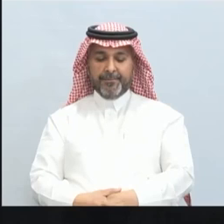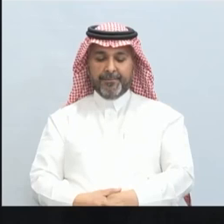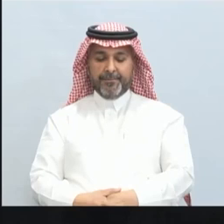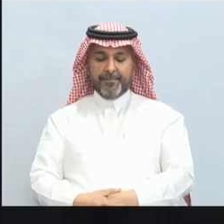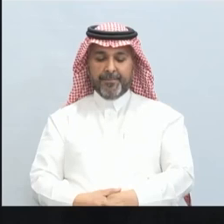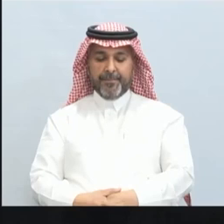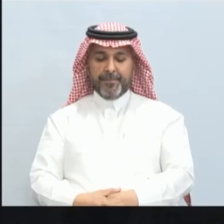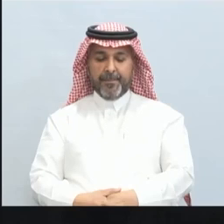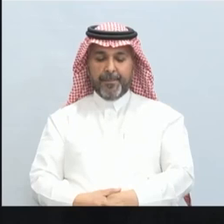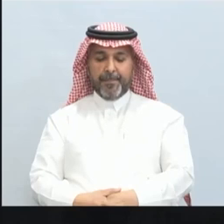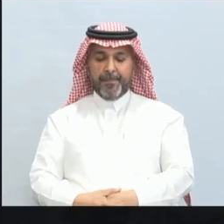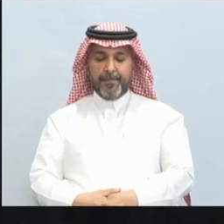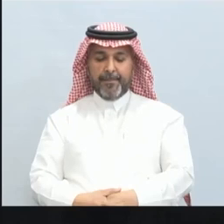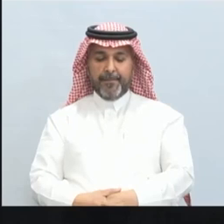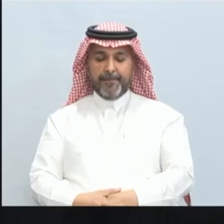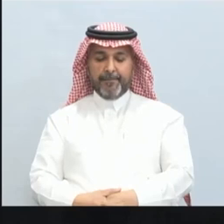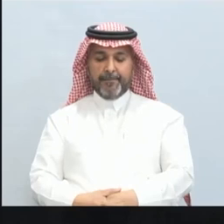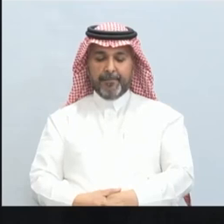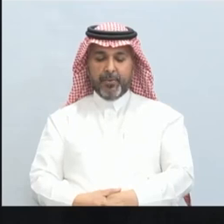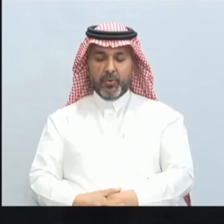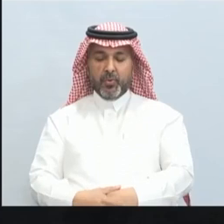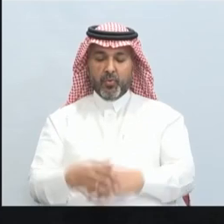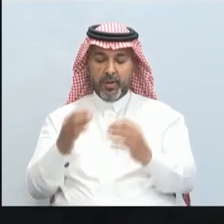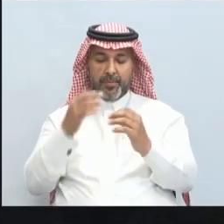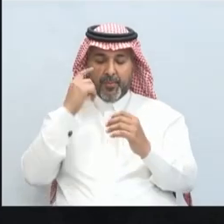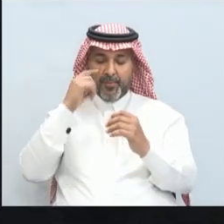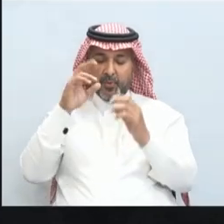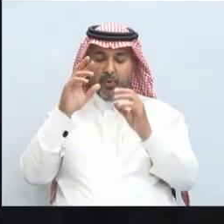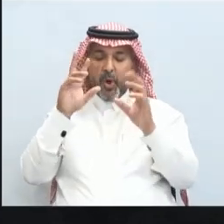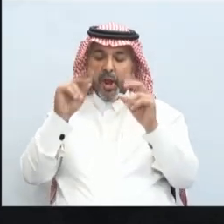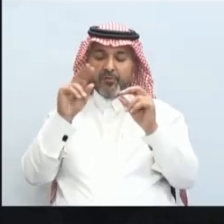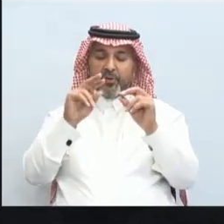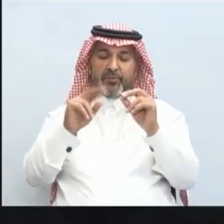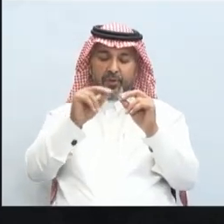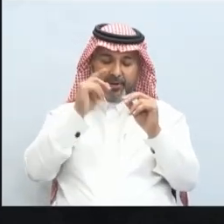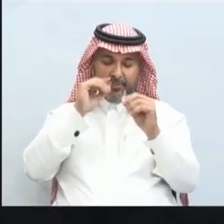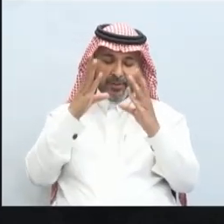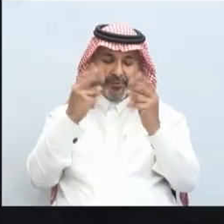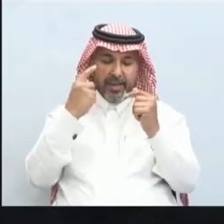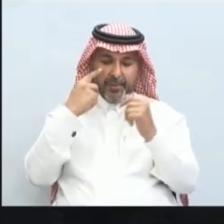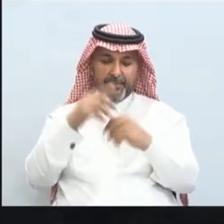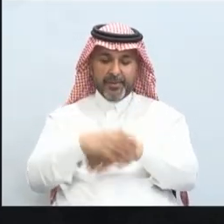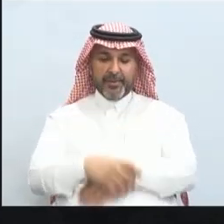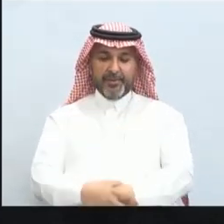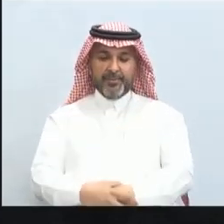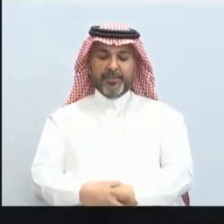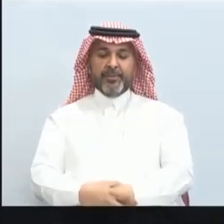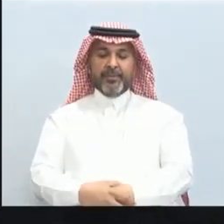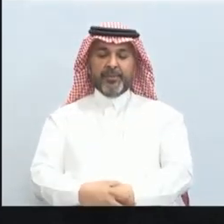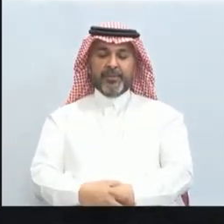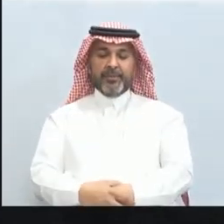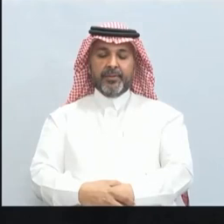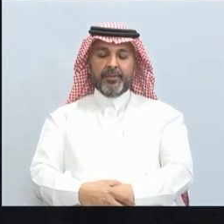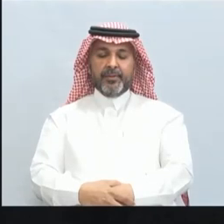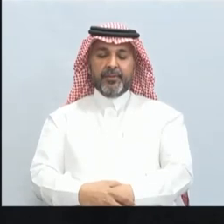فبالتالي نلاحظ انه حيكون عندك تكرار في عدد العناصر يعني سيكون عندك تكرار فهذه الحاله هي